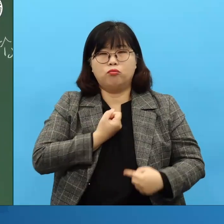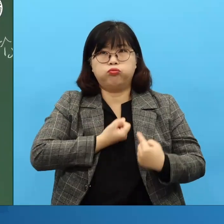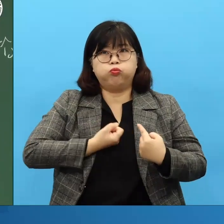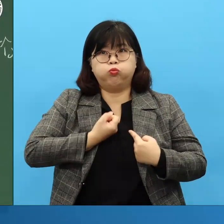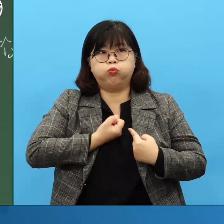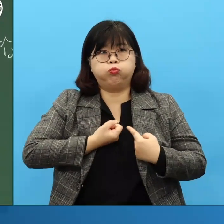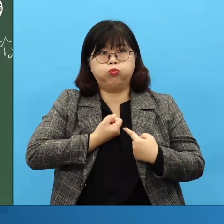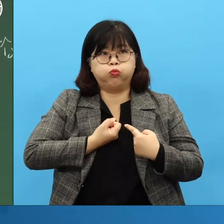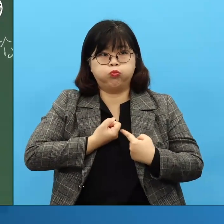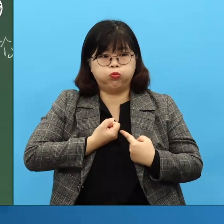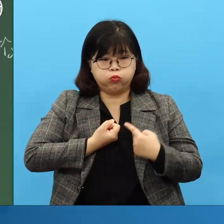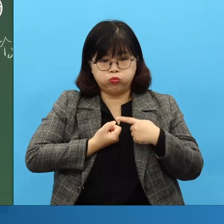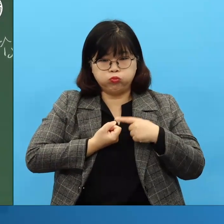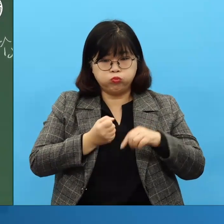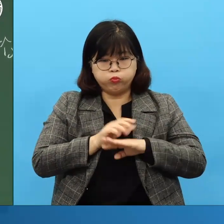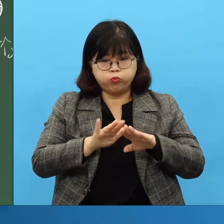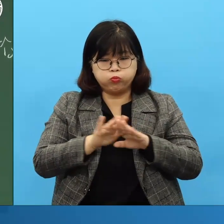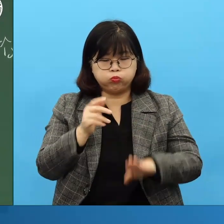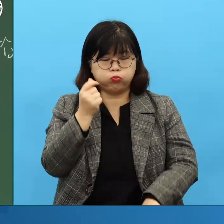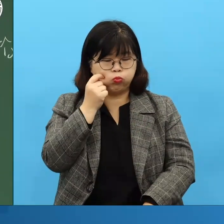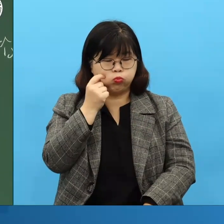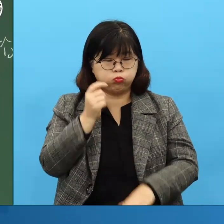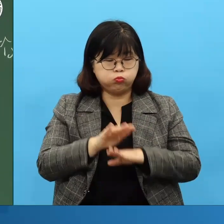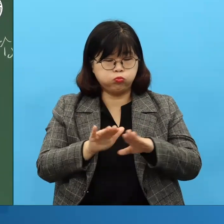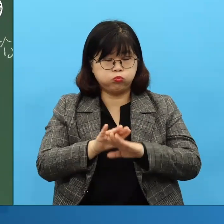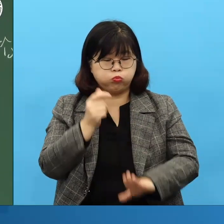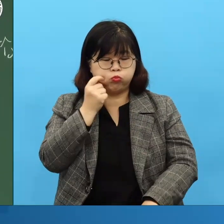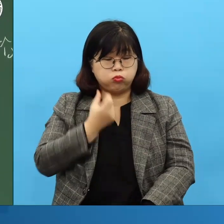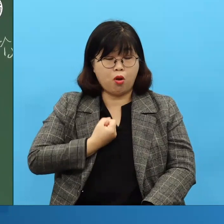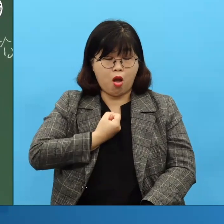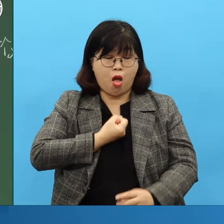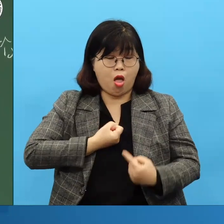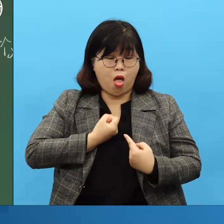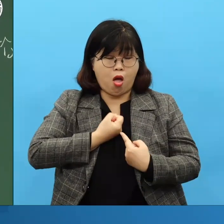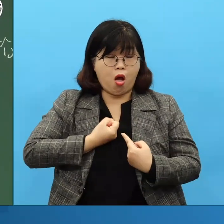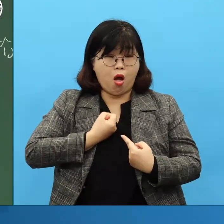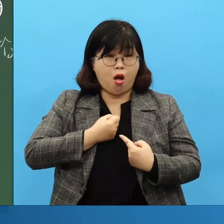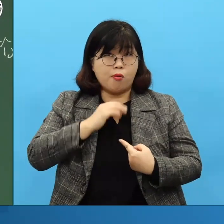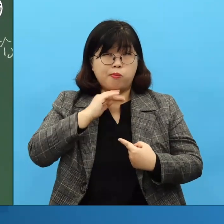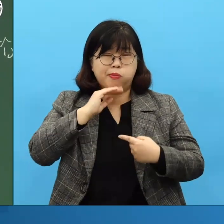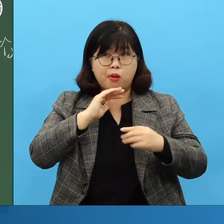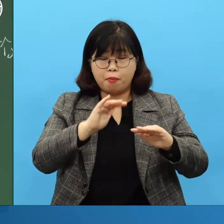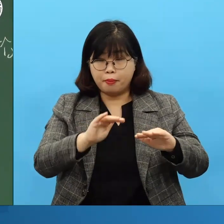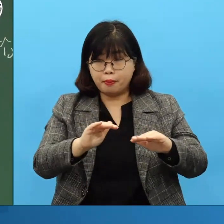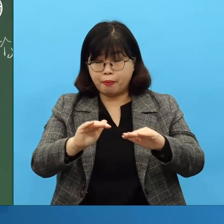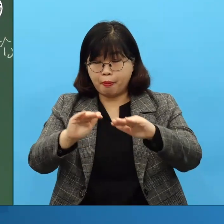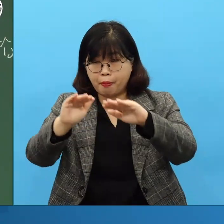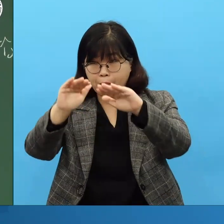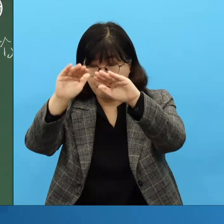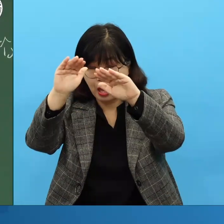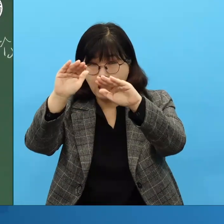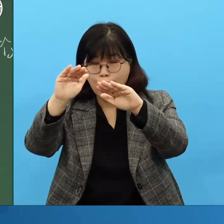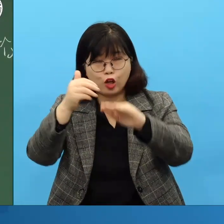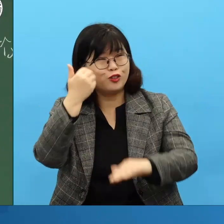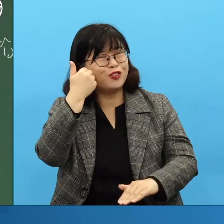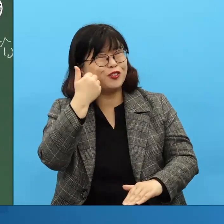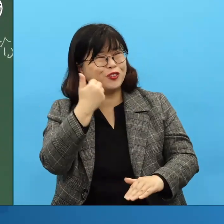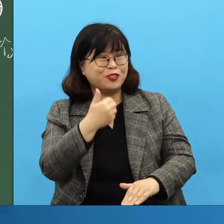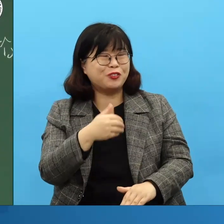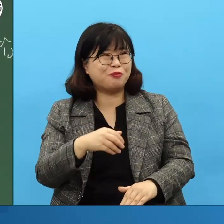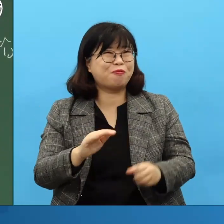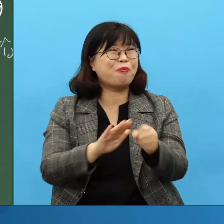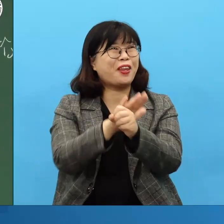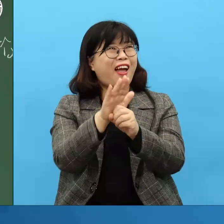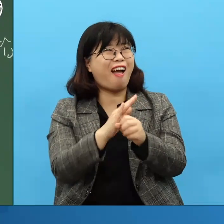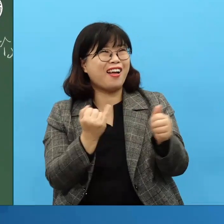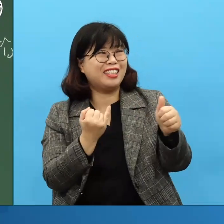able to overcome this 그럼 and surpass 나중에요. it? 자기도 또 이혼하더라니까요. then later on in their own lives, they 웃기죠. also 그래